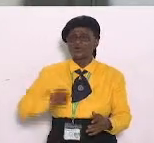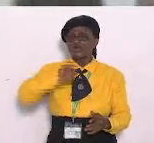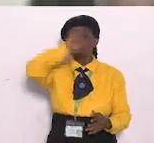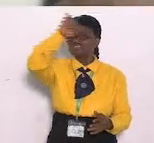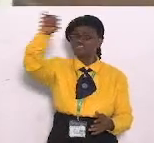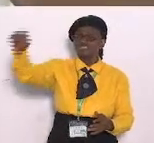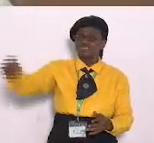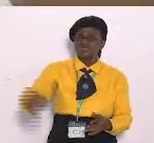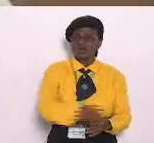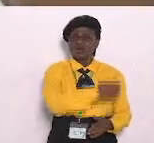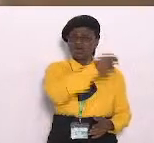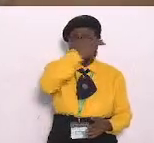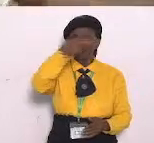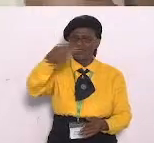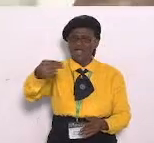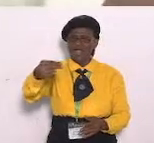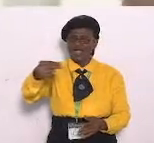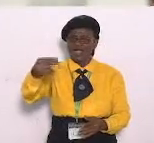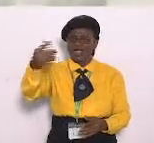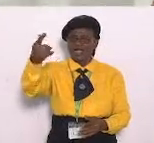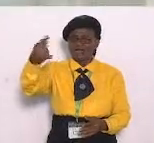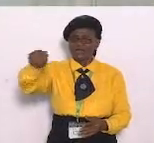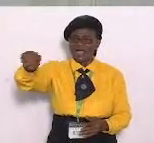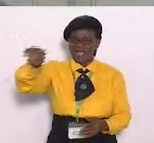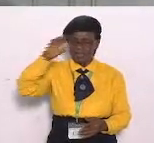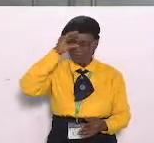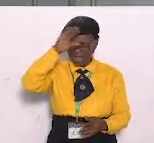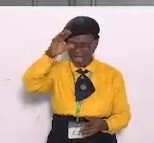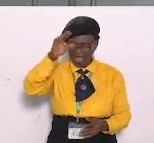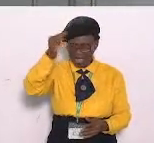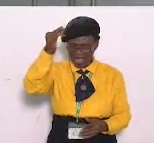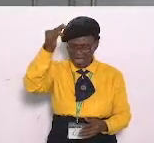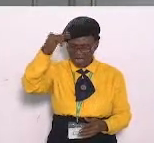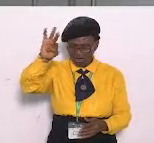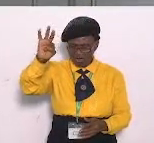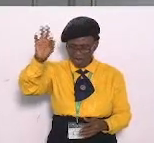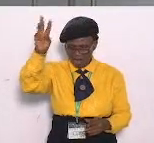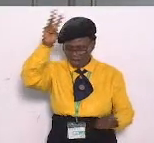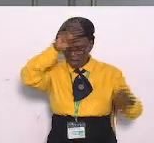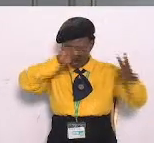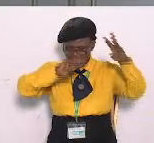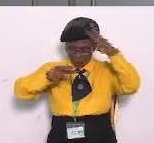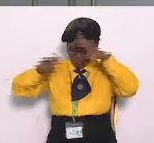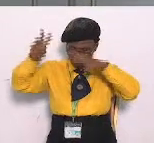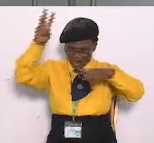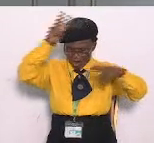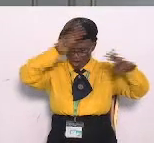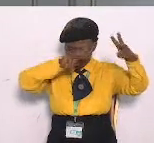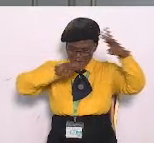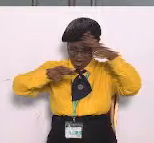Jacob Jéhovah l'homme de